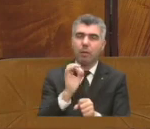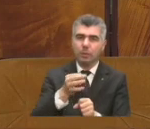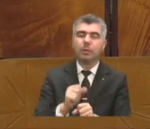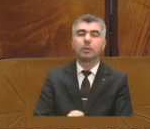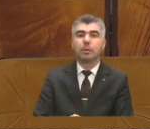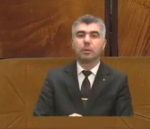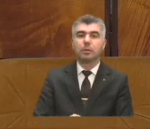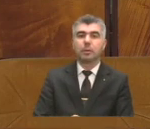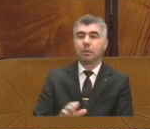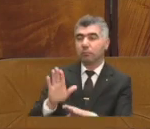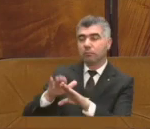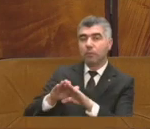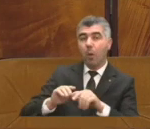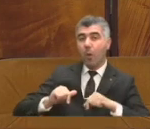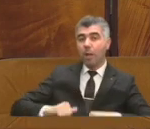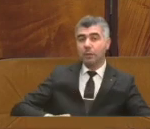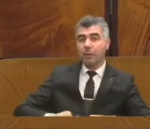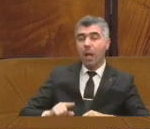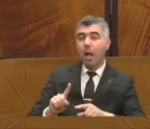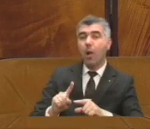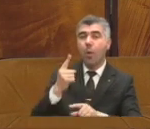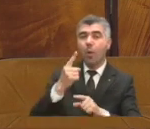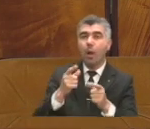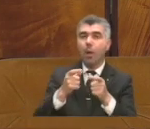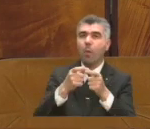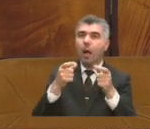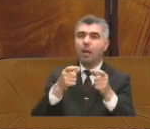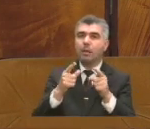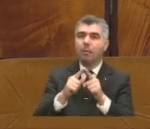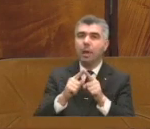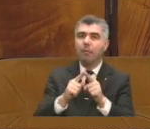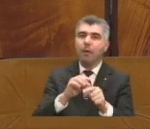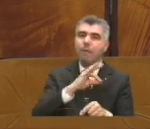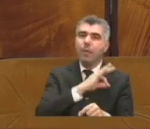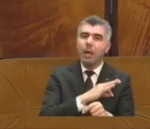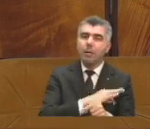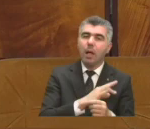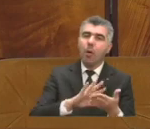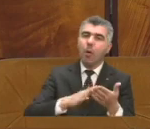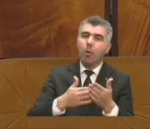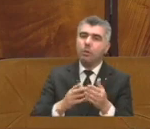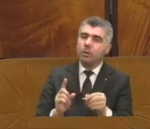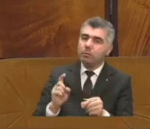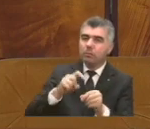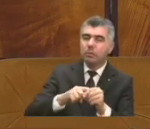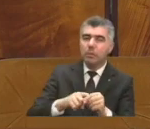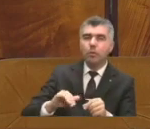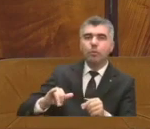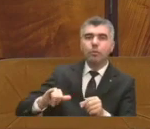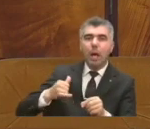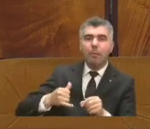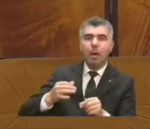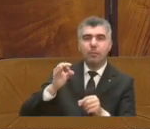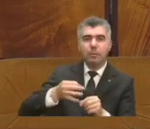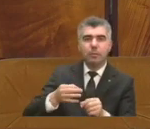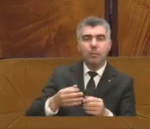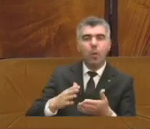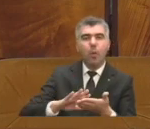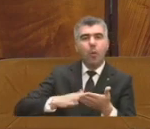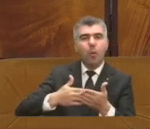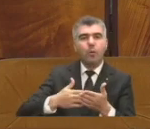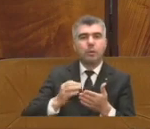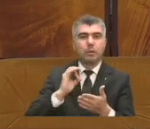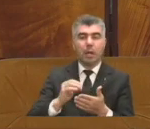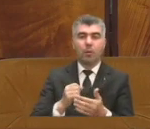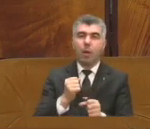الوزير اولا انكم توسعوا الهامش ديال المستفيدين باش انه الشباب يلقاو المجال ديالهم كبير وخاص فين